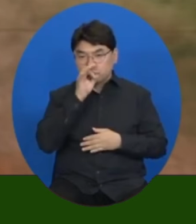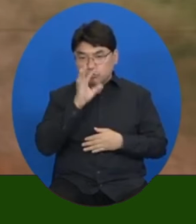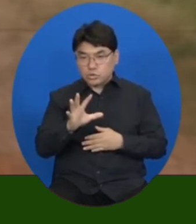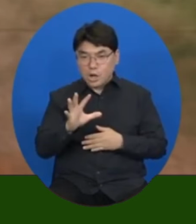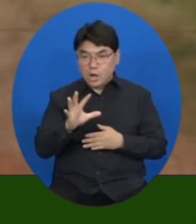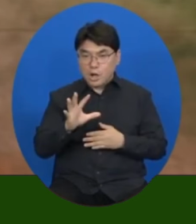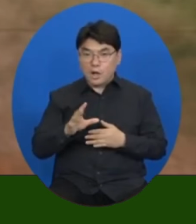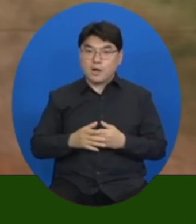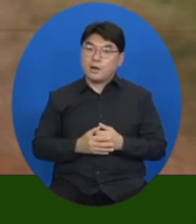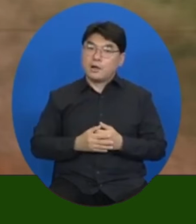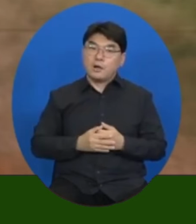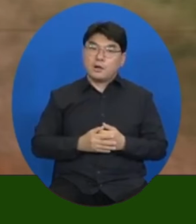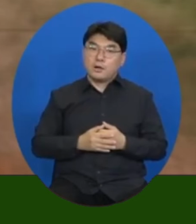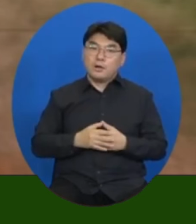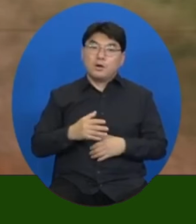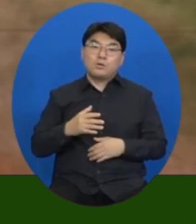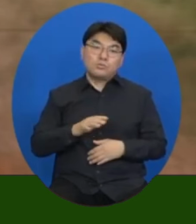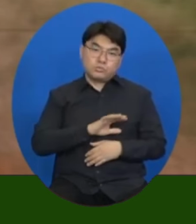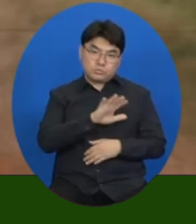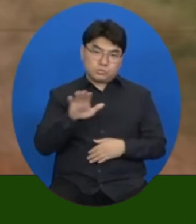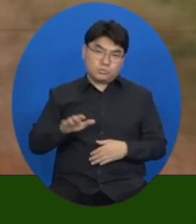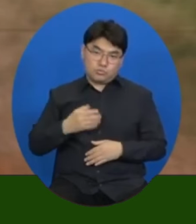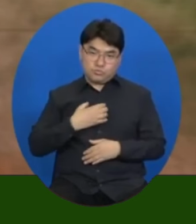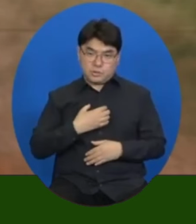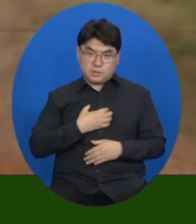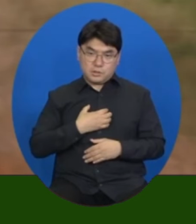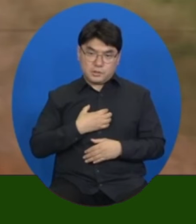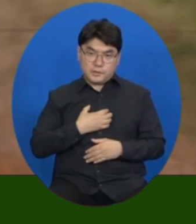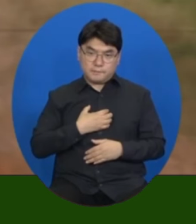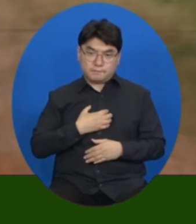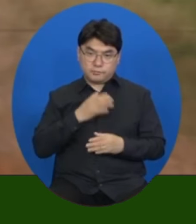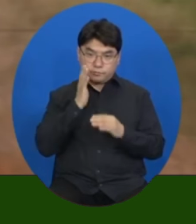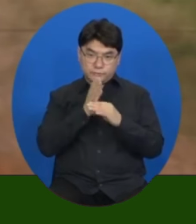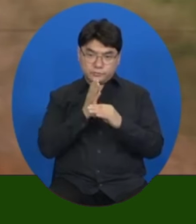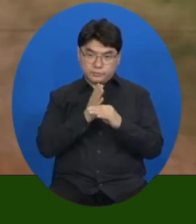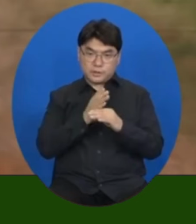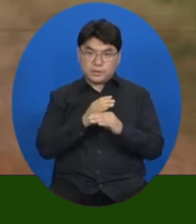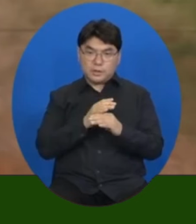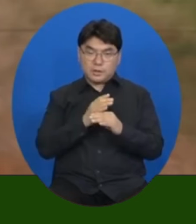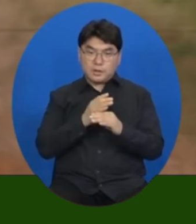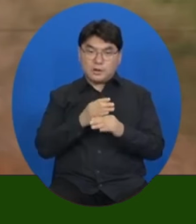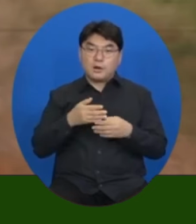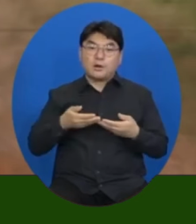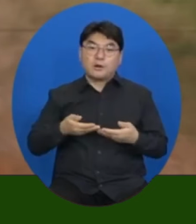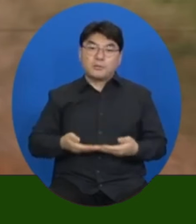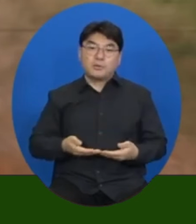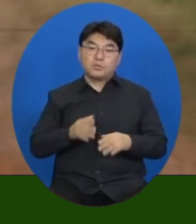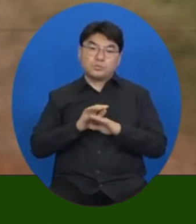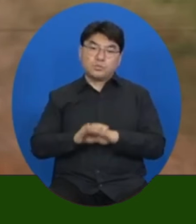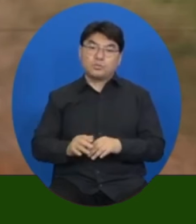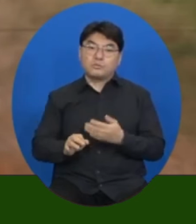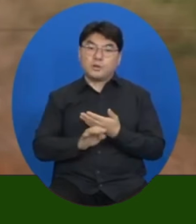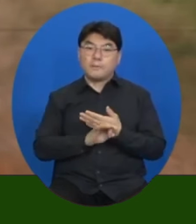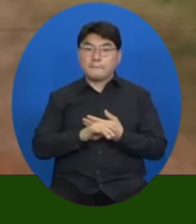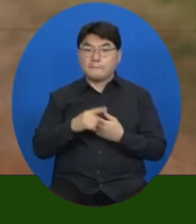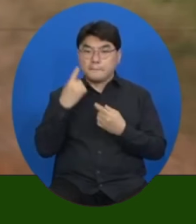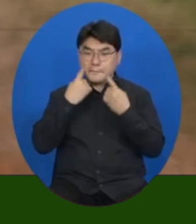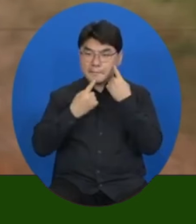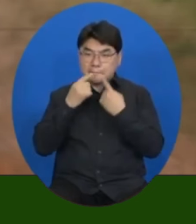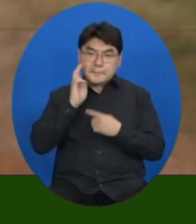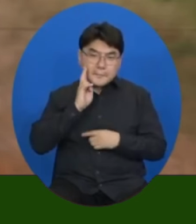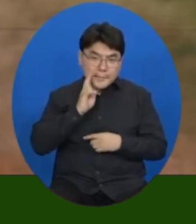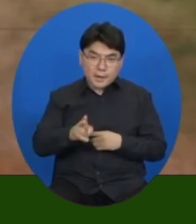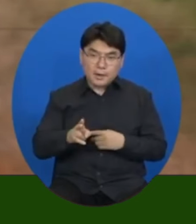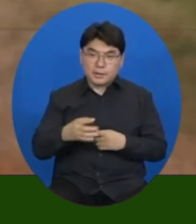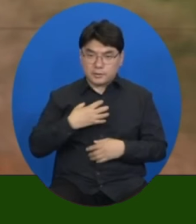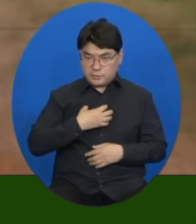지금 우리가 위기의 처에 있다는 거야이 사람들이 가만두면 엄청난 피해를 당할 그